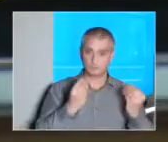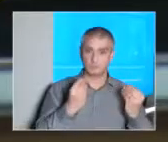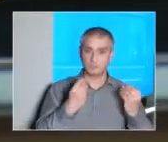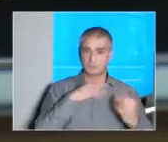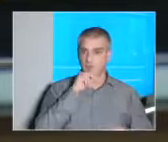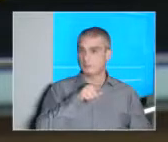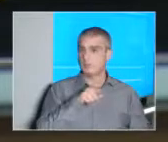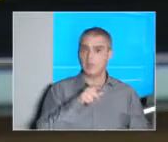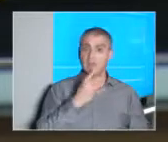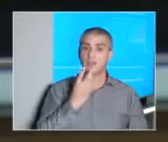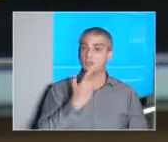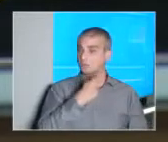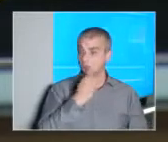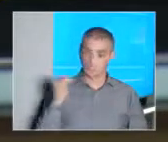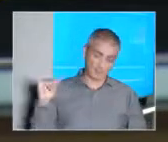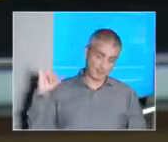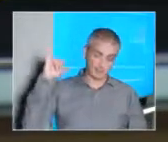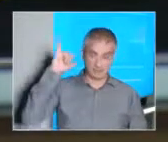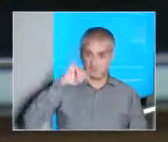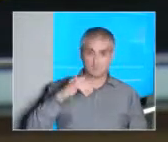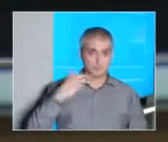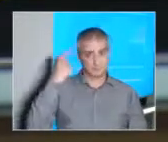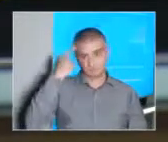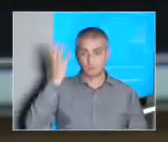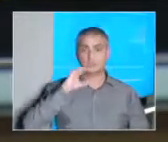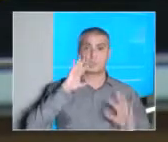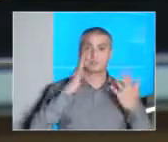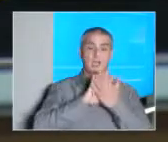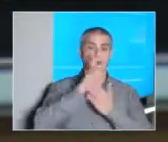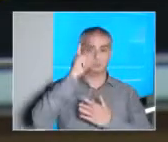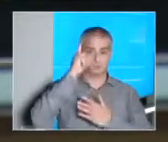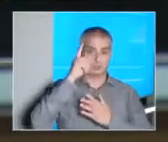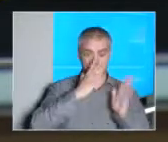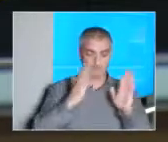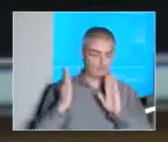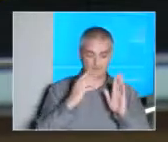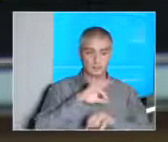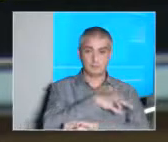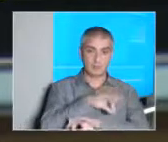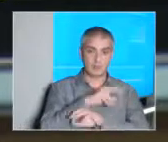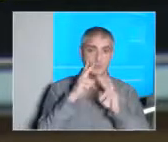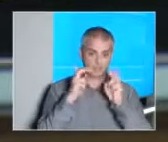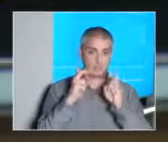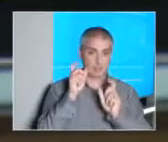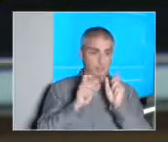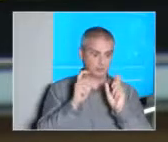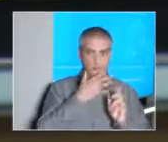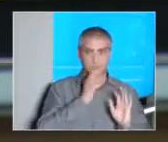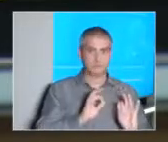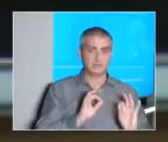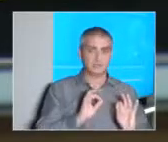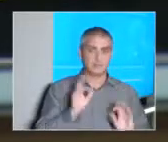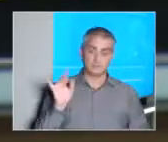נתייחס גם לעניין הזה. עכשיו, כשאתה תנחת בעוד, אני מעריך, 10-15 שנים, זה הטווחים שמתכננים עיר לאנשים, אנשים